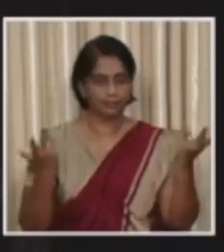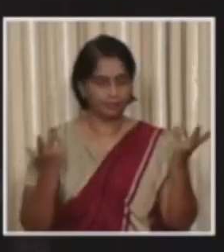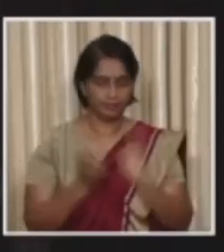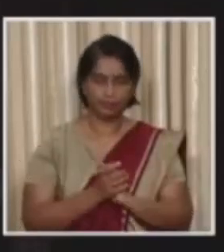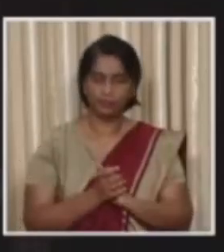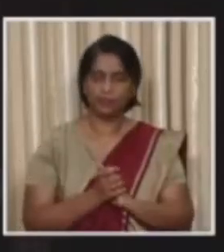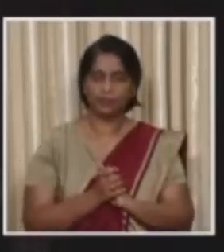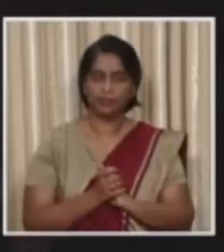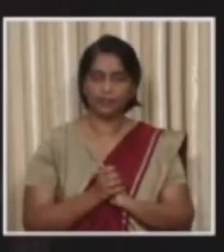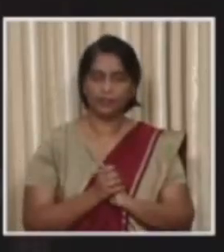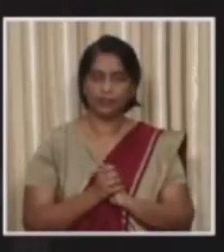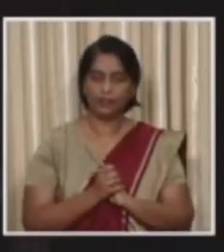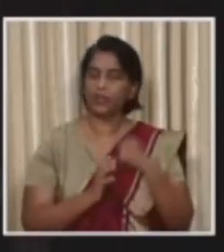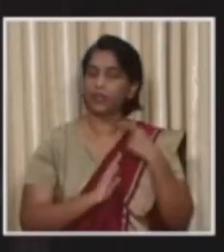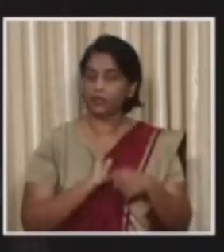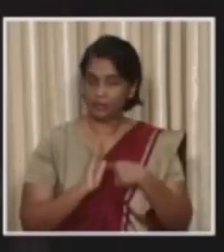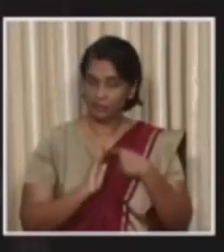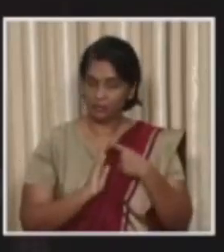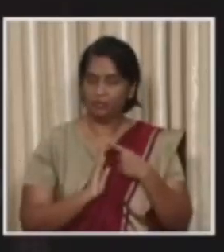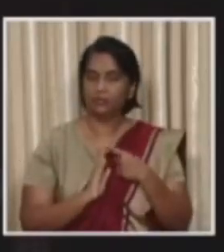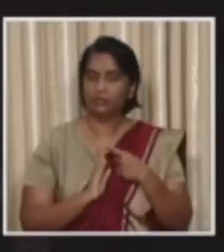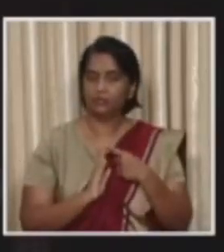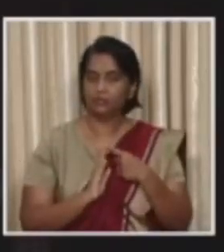බවට. ශ්‍රී ලංකාව